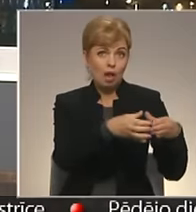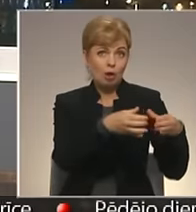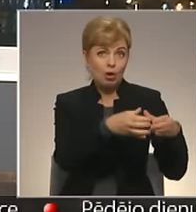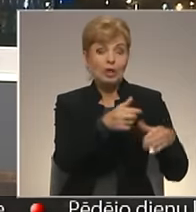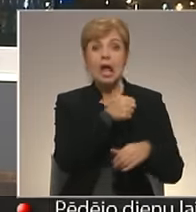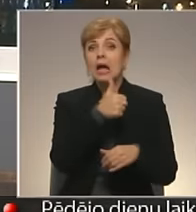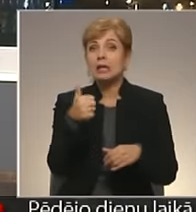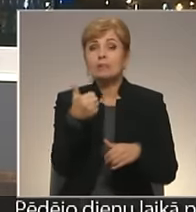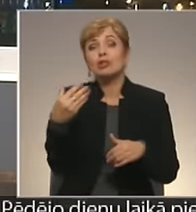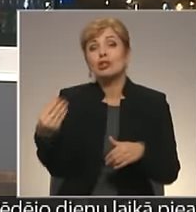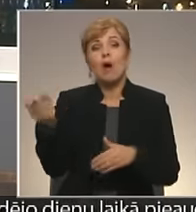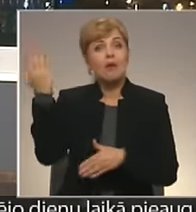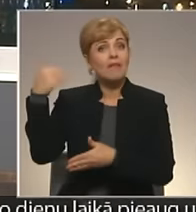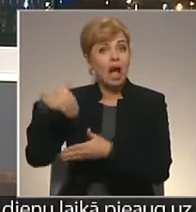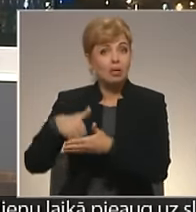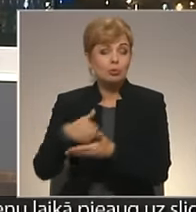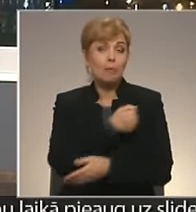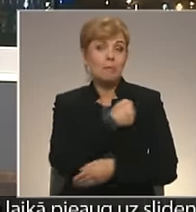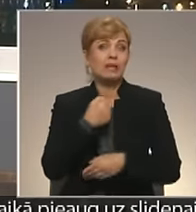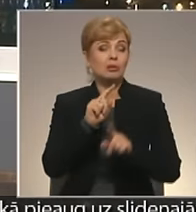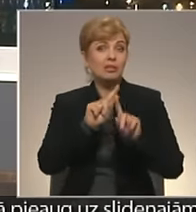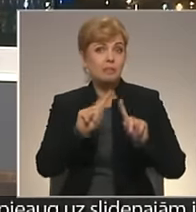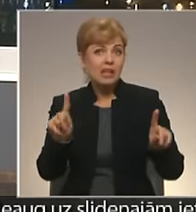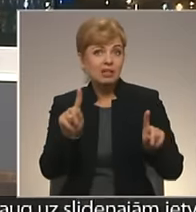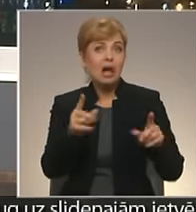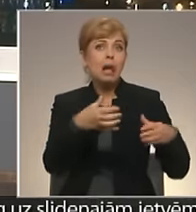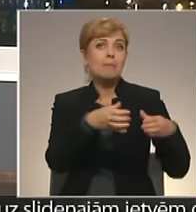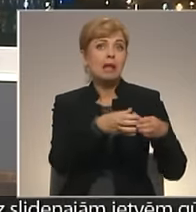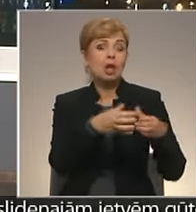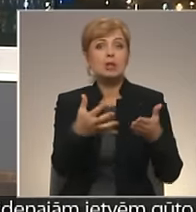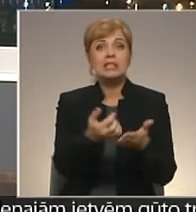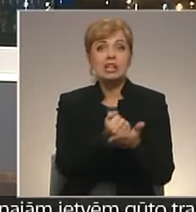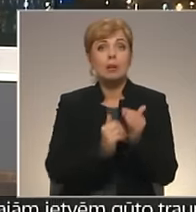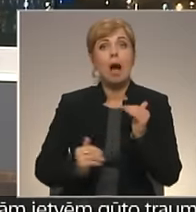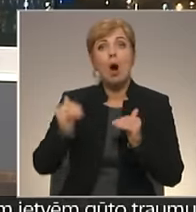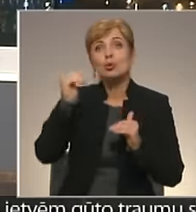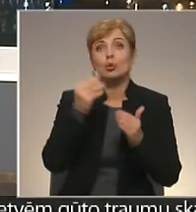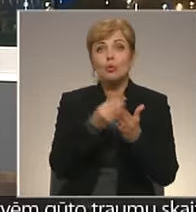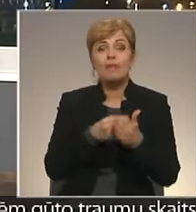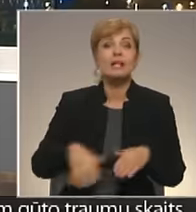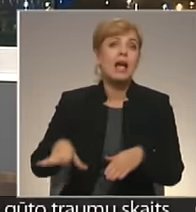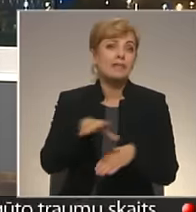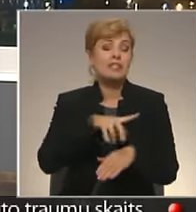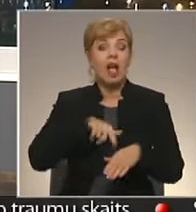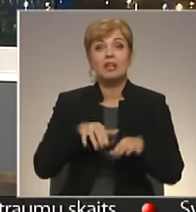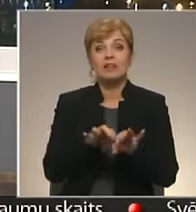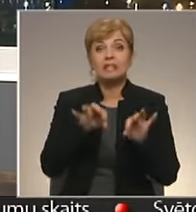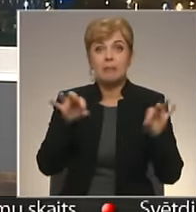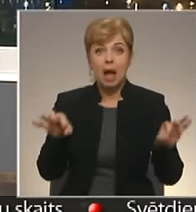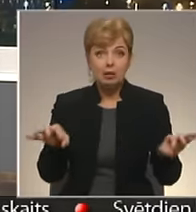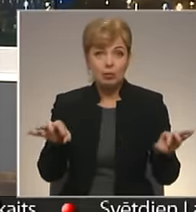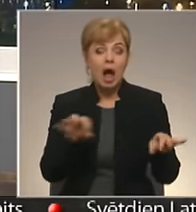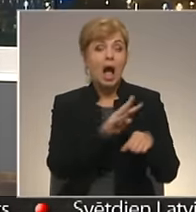bataljonā. Tas ir īpašs gan ar savu vēsturi, gan militāro specifiku, un bataljona sasnieguma augstu novērtēt arī visas Latvijas